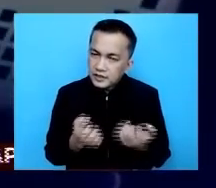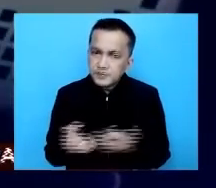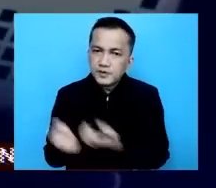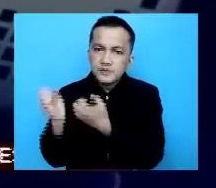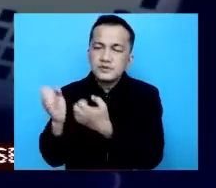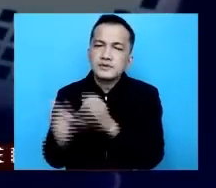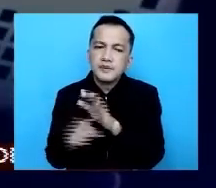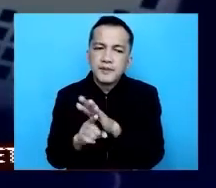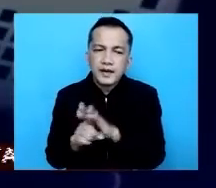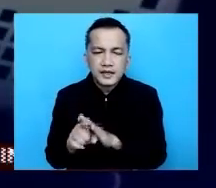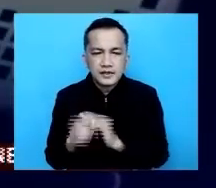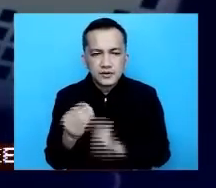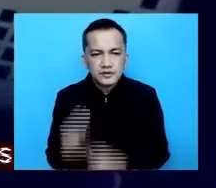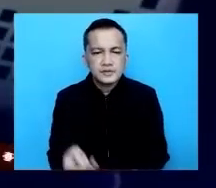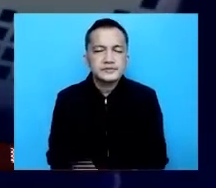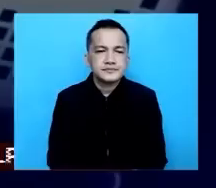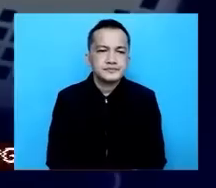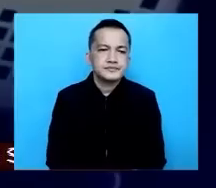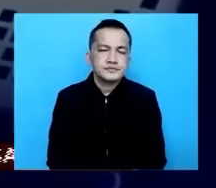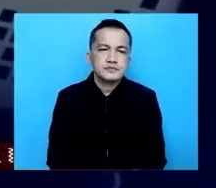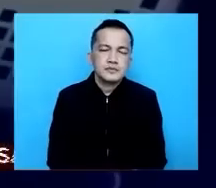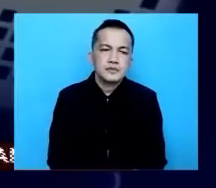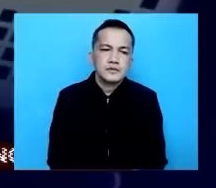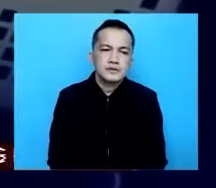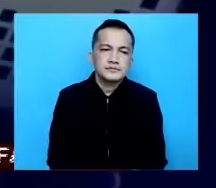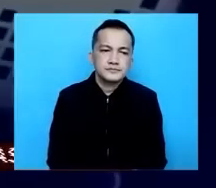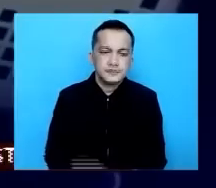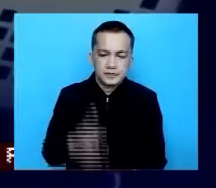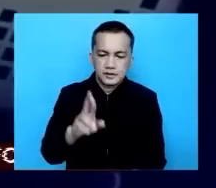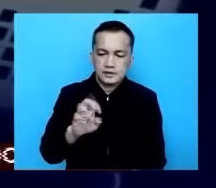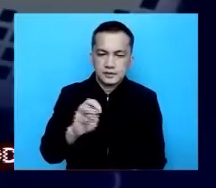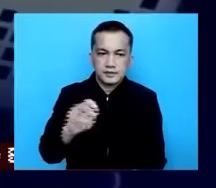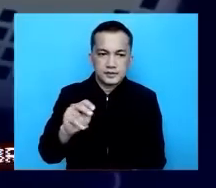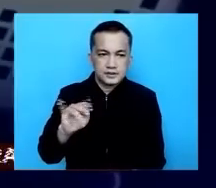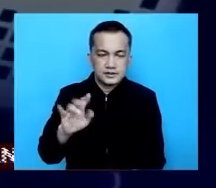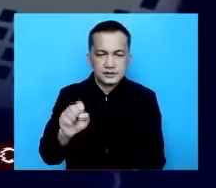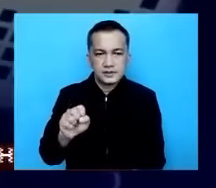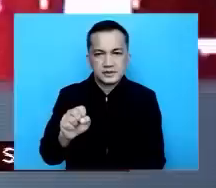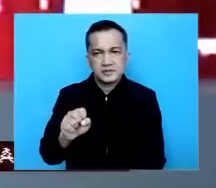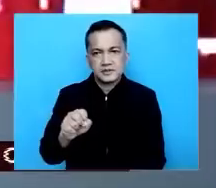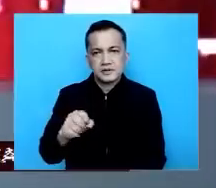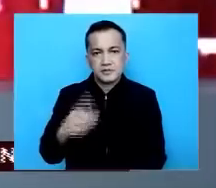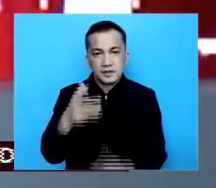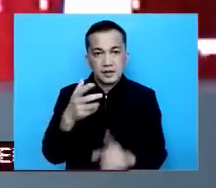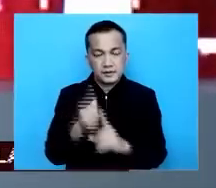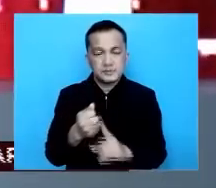ng konti. Yung remittances, baka madamay ng konti.